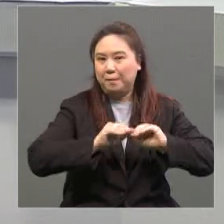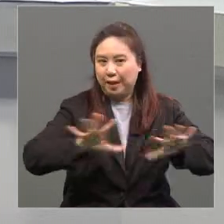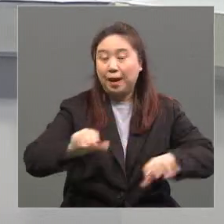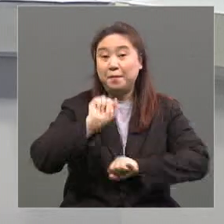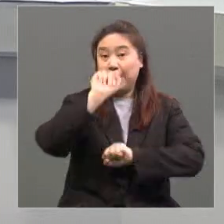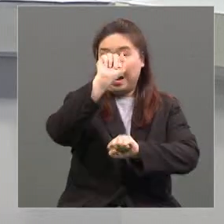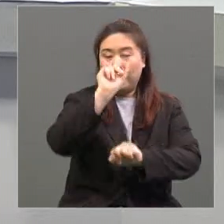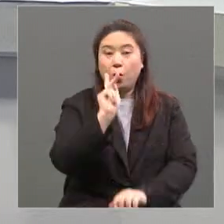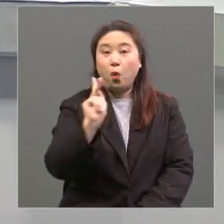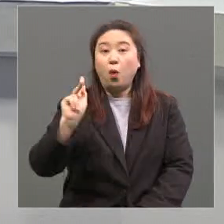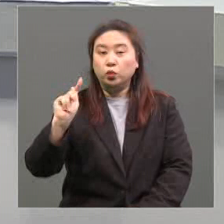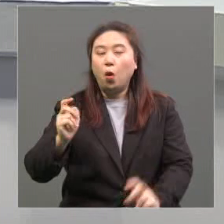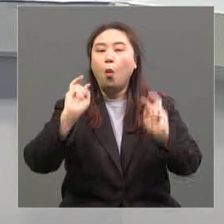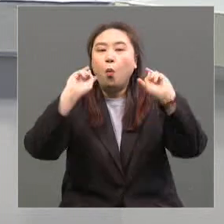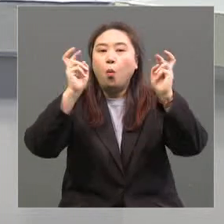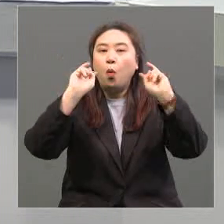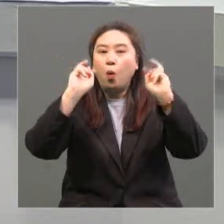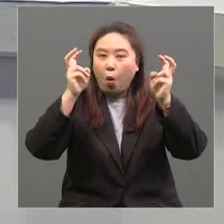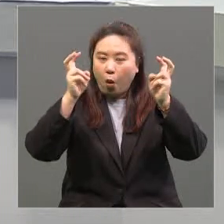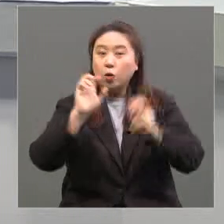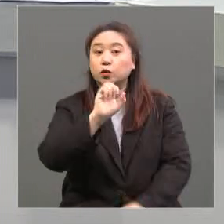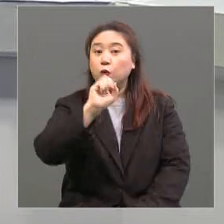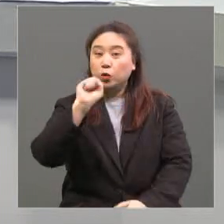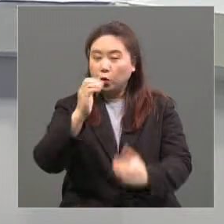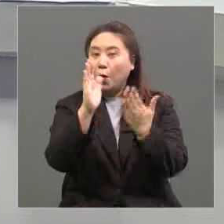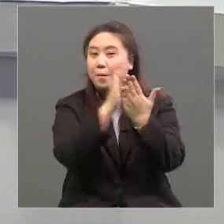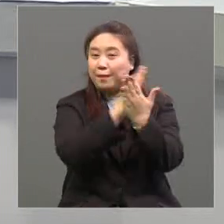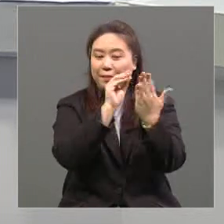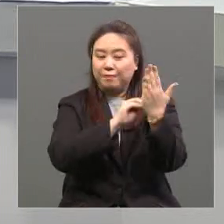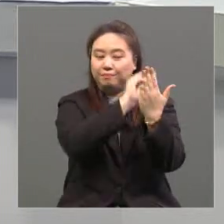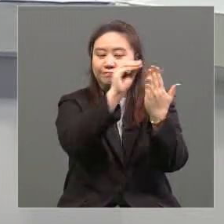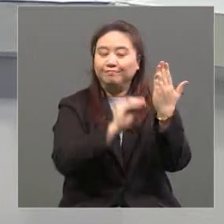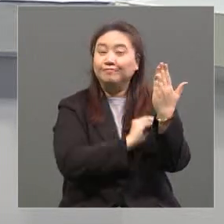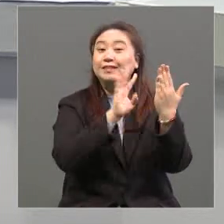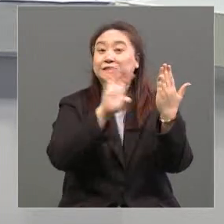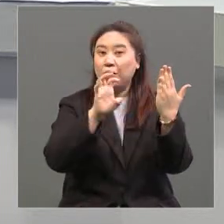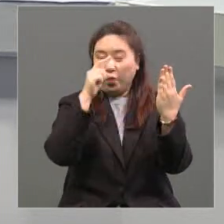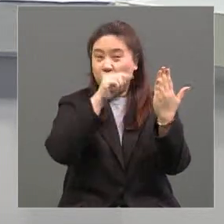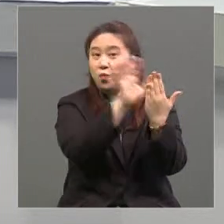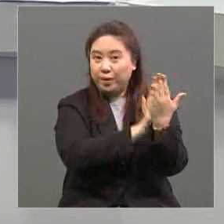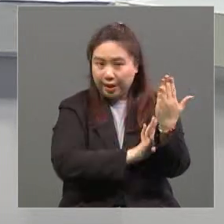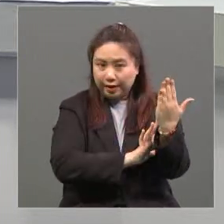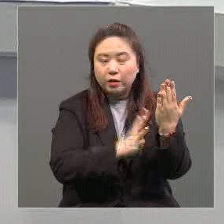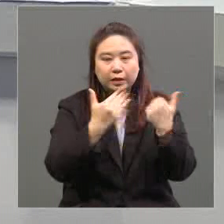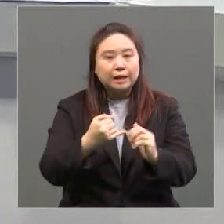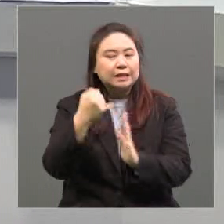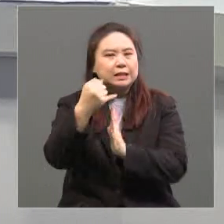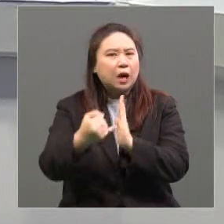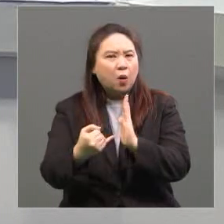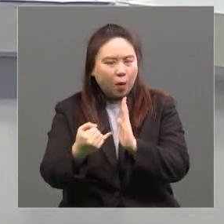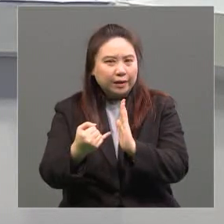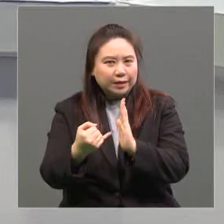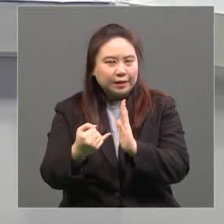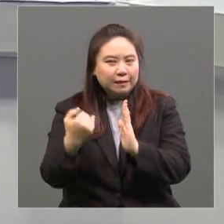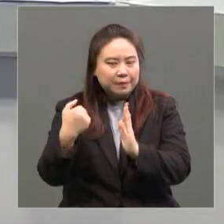ต.เรื่องการแบ่งเขตเลือกตั้งส.ส.400เขตทั่วประเทศค่ะโดยจังหวัดที่มีการเลือกตั้งแบบแบ่งเข